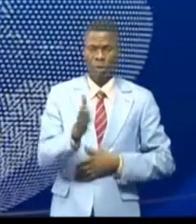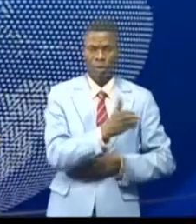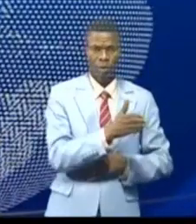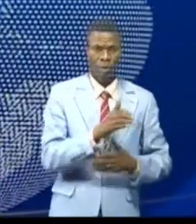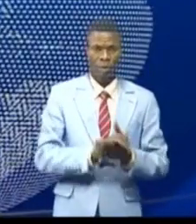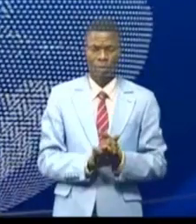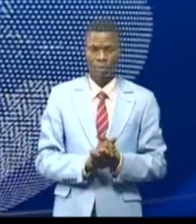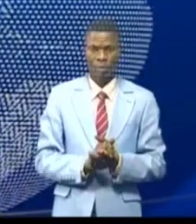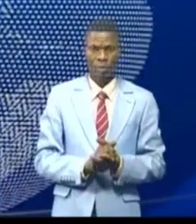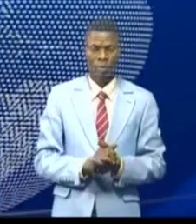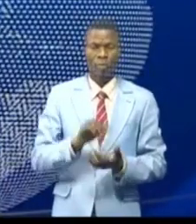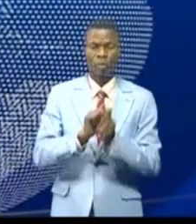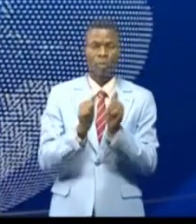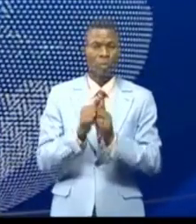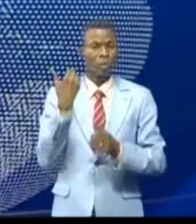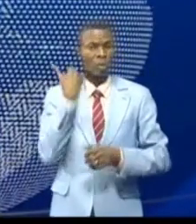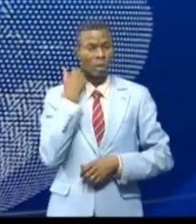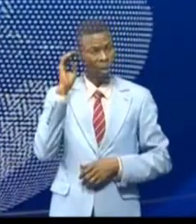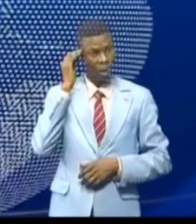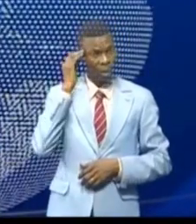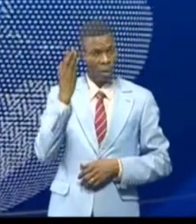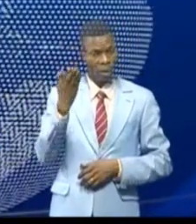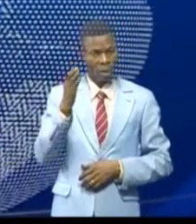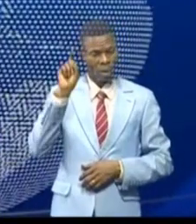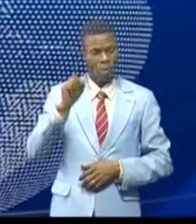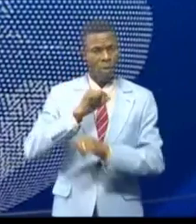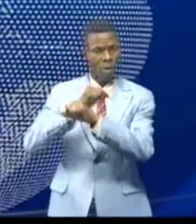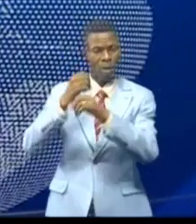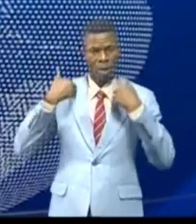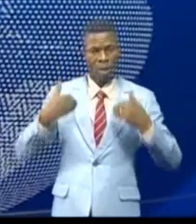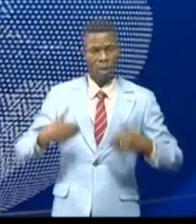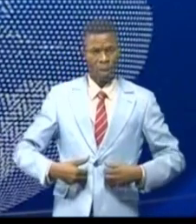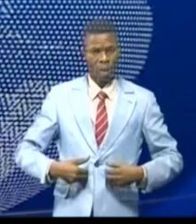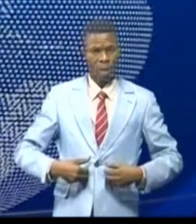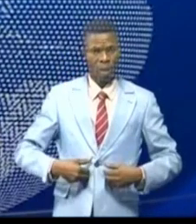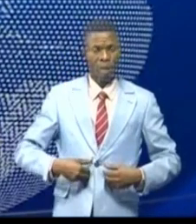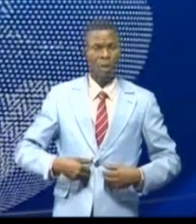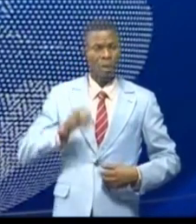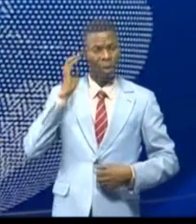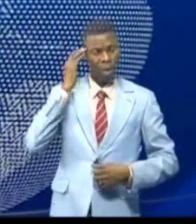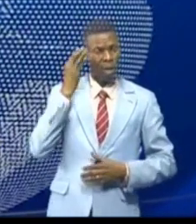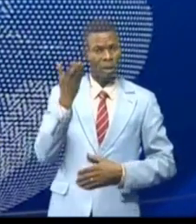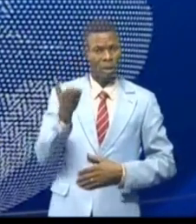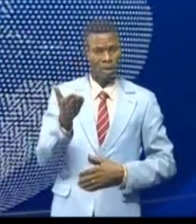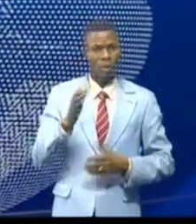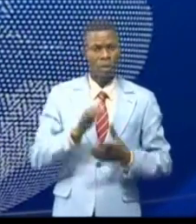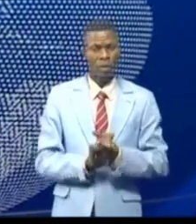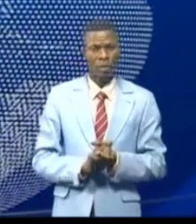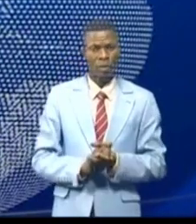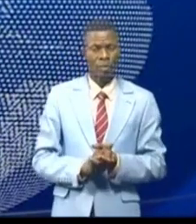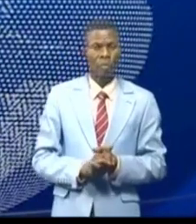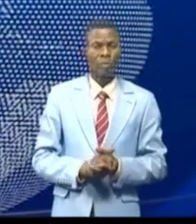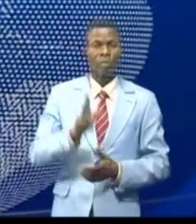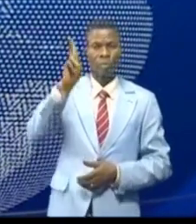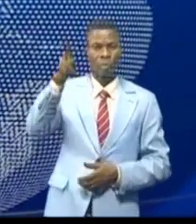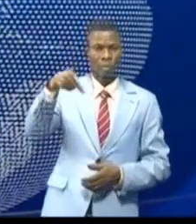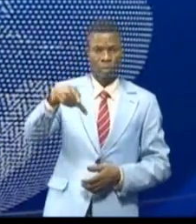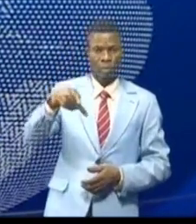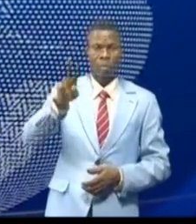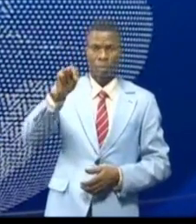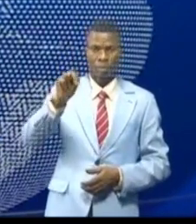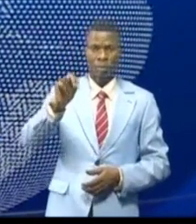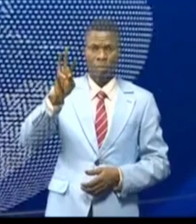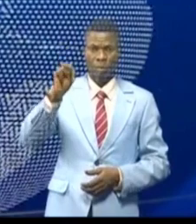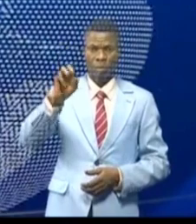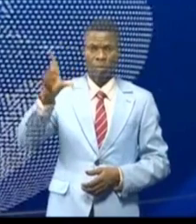Les antirétroviraux aident à maintenir la santé des personnes atteintes de VIH-Sida. Le PNLMLS qui le